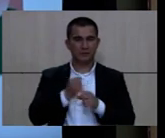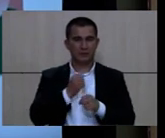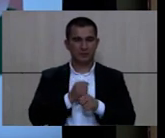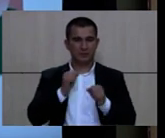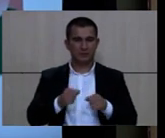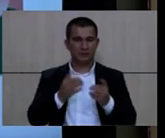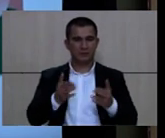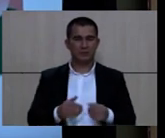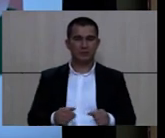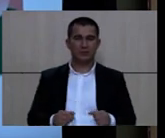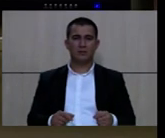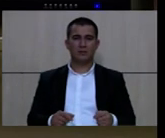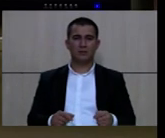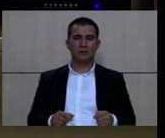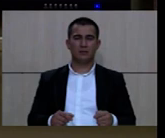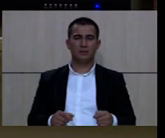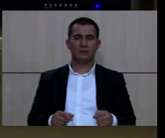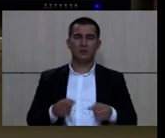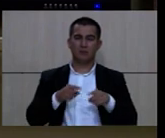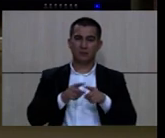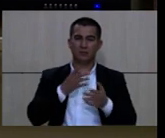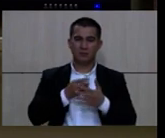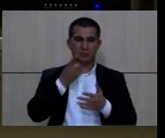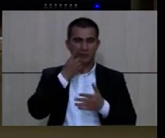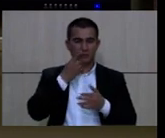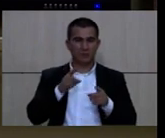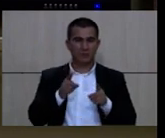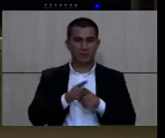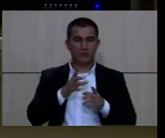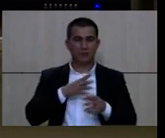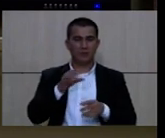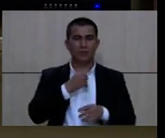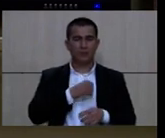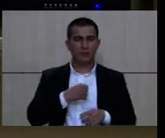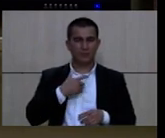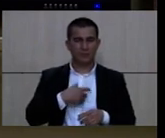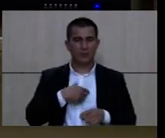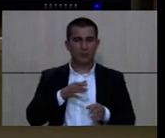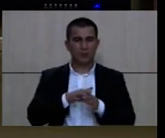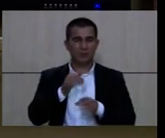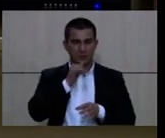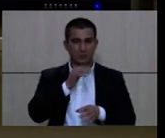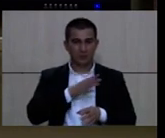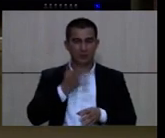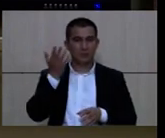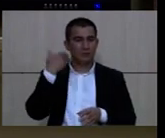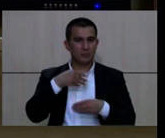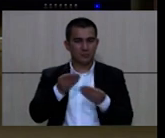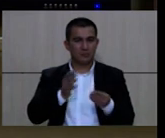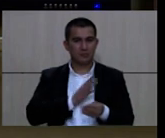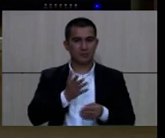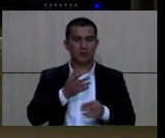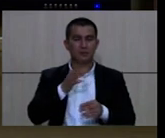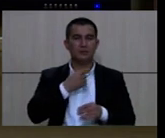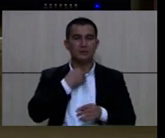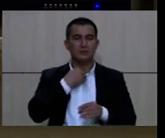topshiriq berib o'tgan edim. Bu telefonni mustaqil yasab ko'rdingizmi? Demak, undan tovush tarqalishini